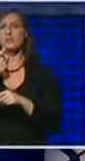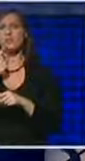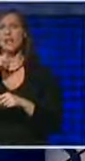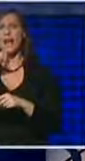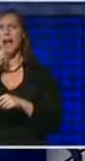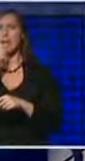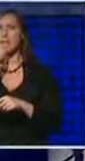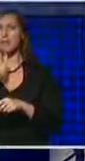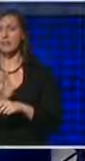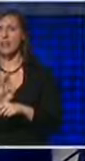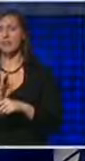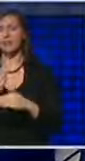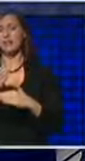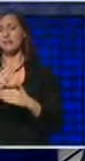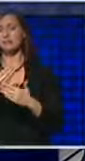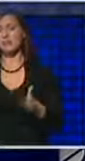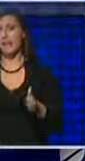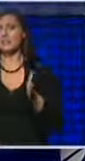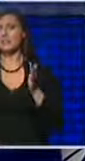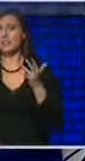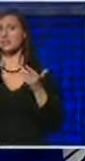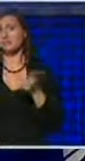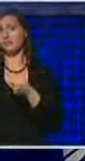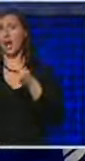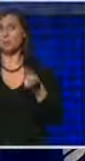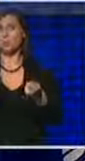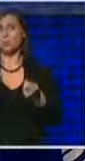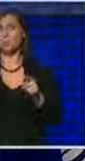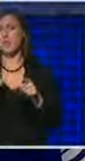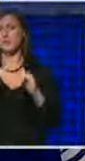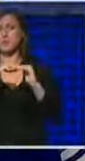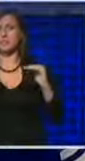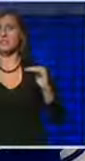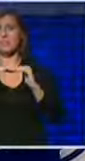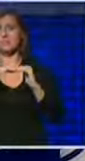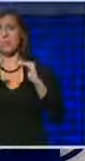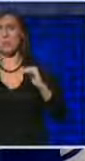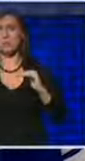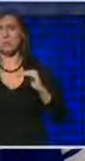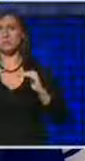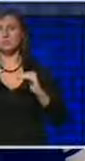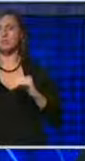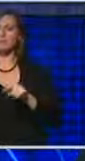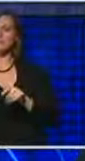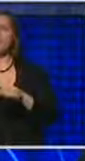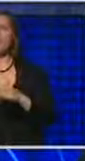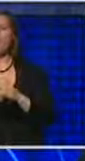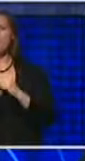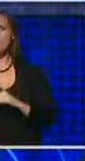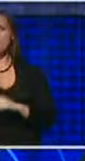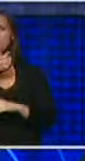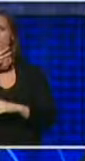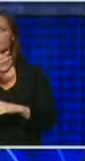LMP-nek ennyi adatot, és innentől kezdve ezen a szinten fog stagnálni? Hát itt új pártról van szó, ebből a